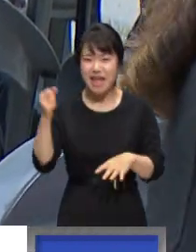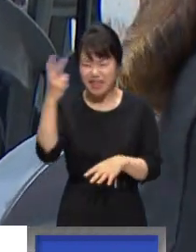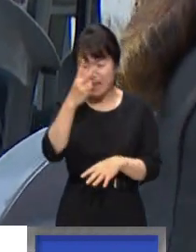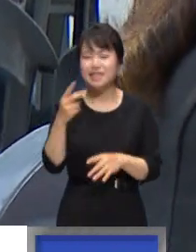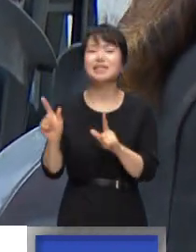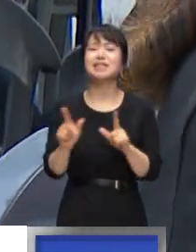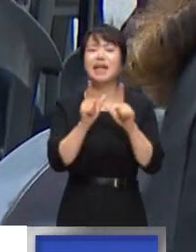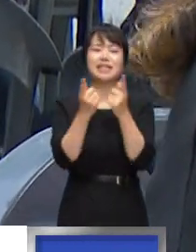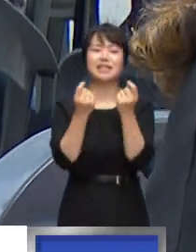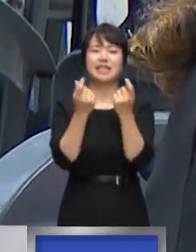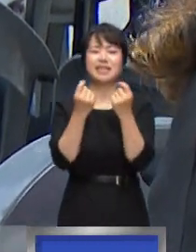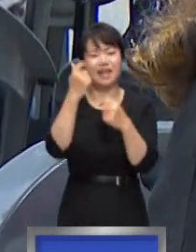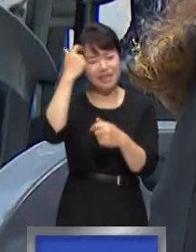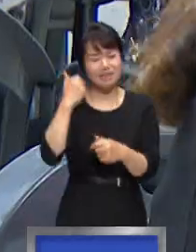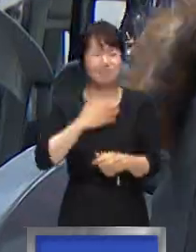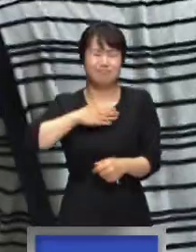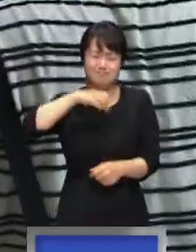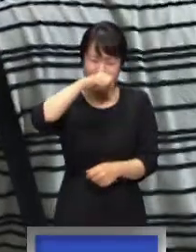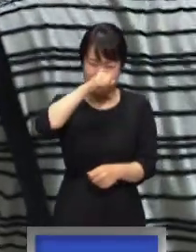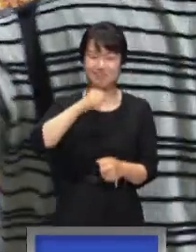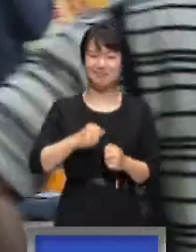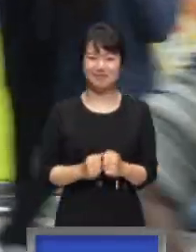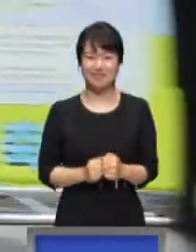같아요. 너무 좋아요.